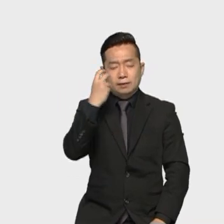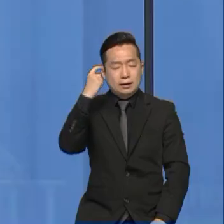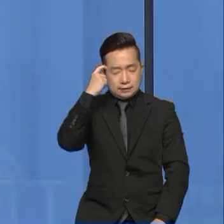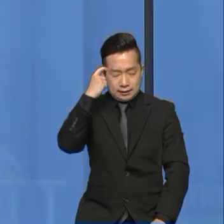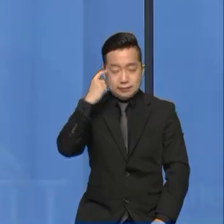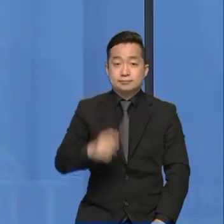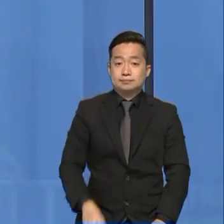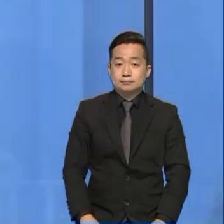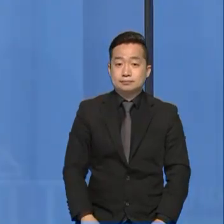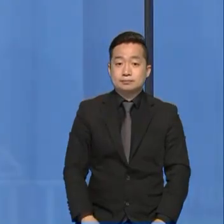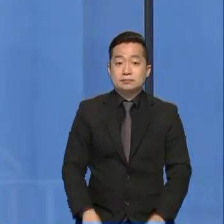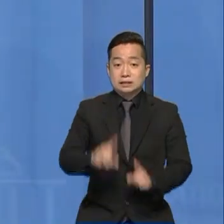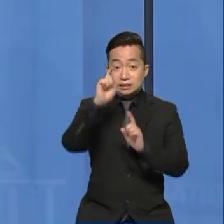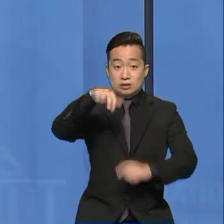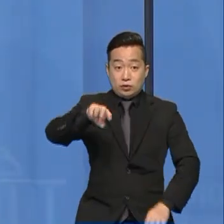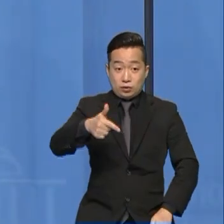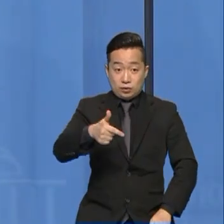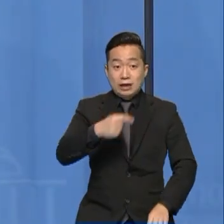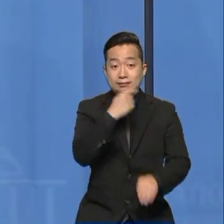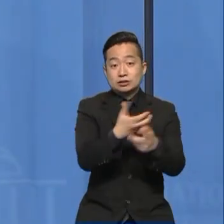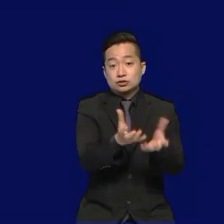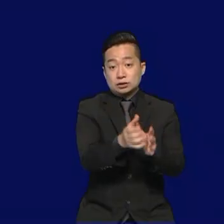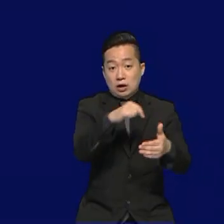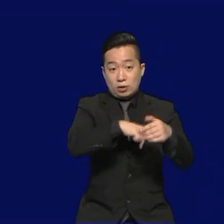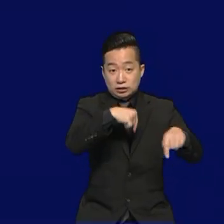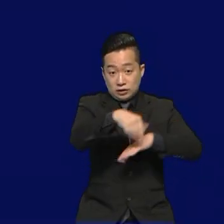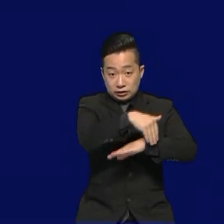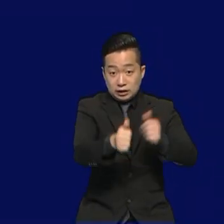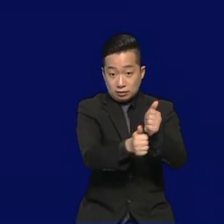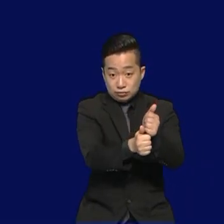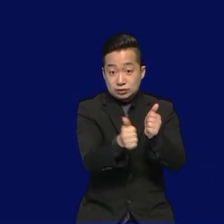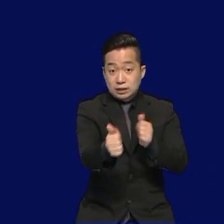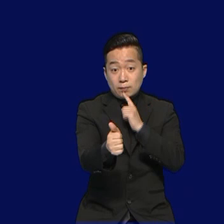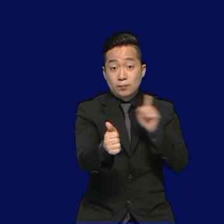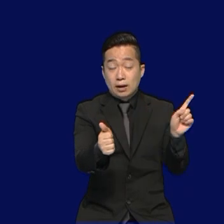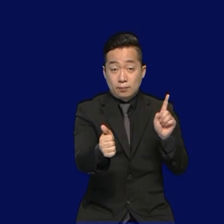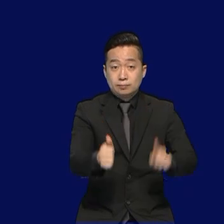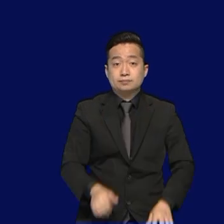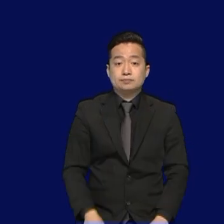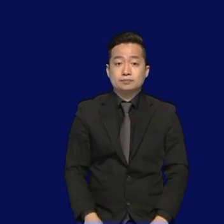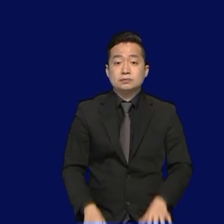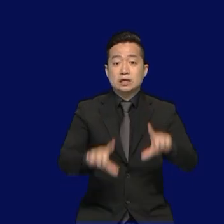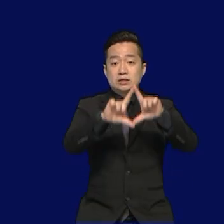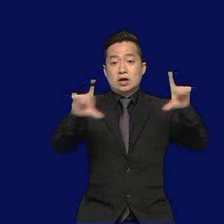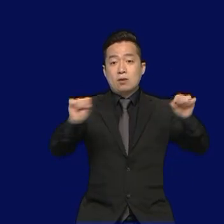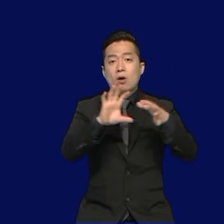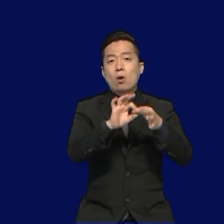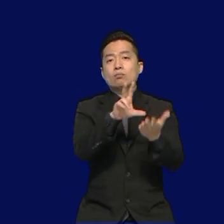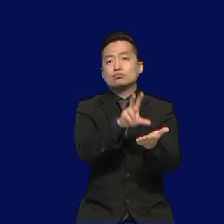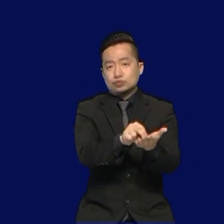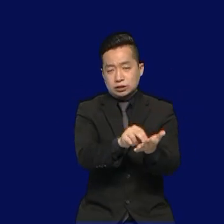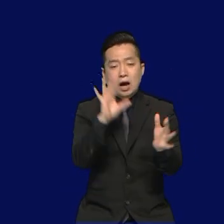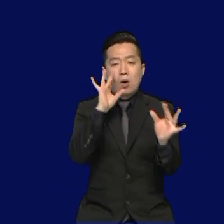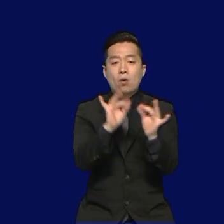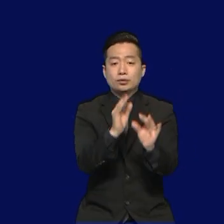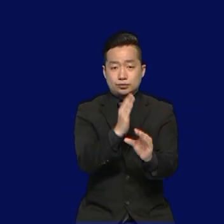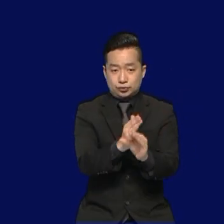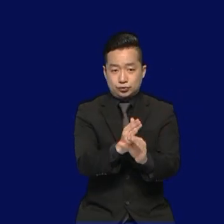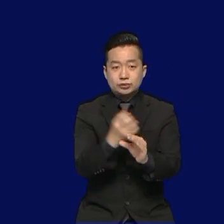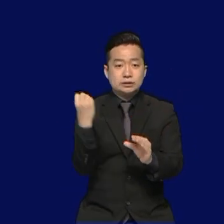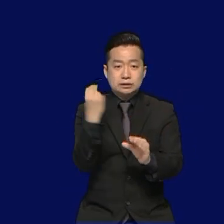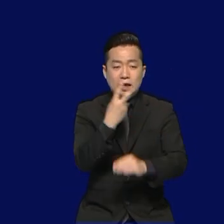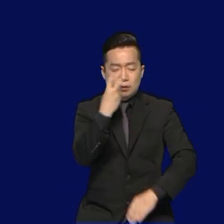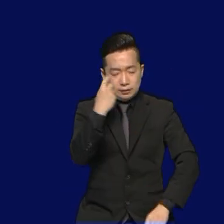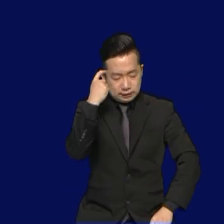밝혔고 위성곤 더불어민주당 원내정책수석 부대표도 SBS에 현수막 관련 문제점에 공감하고 있고